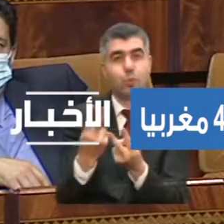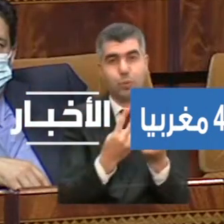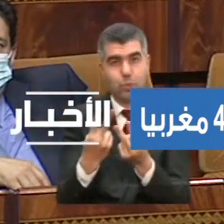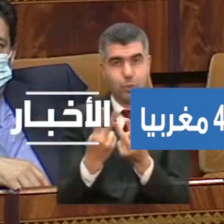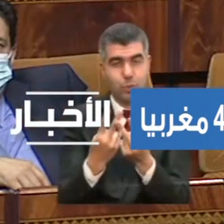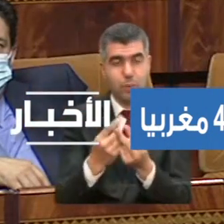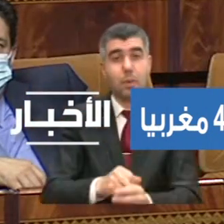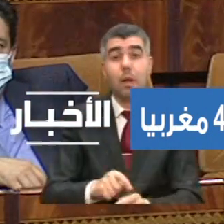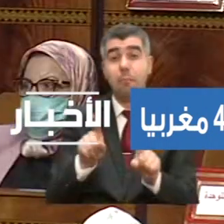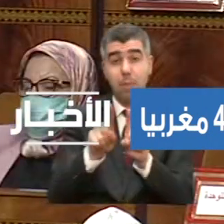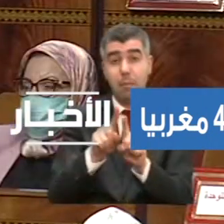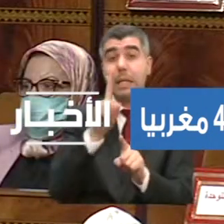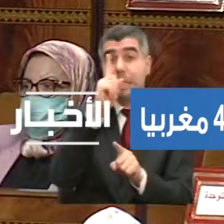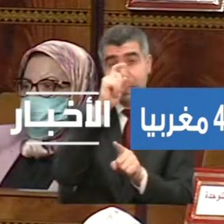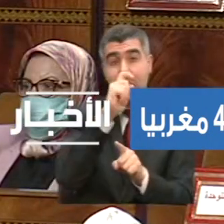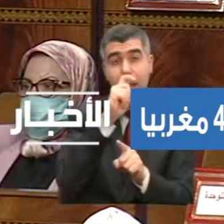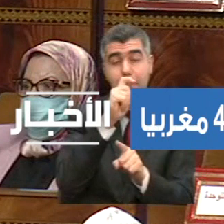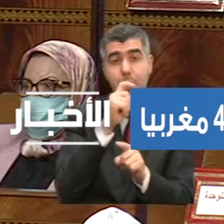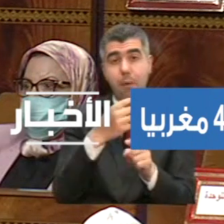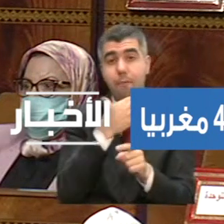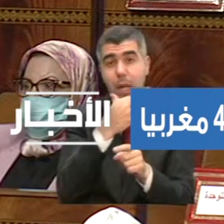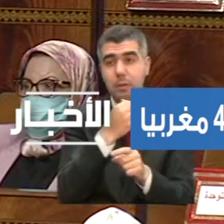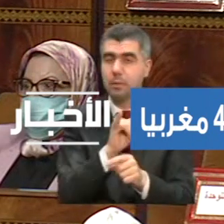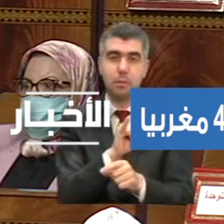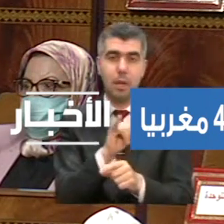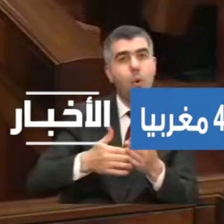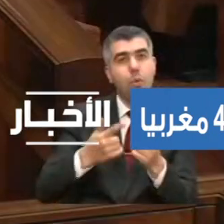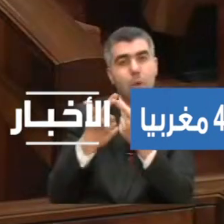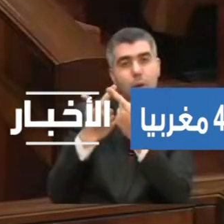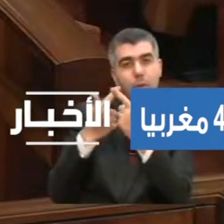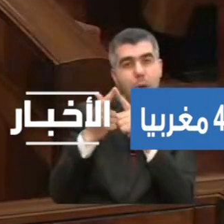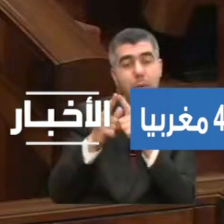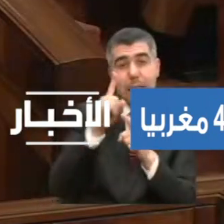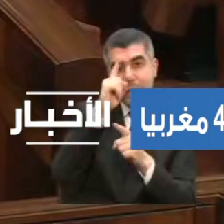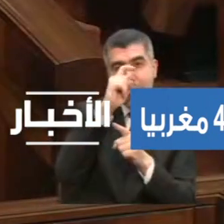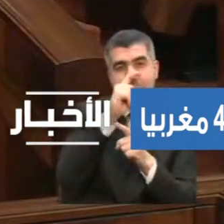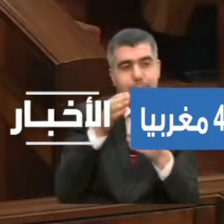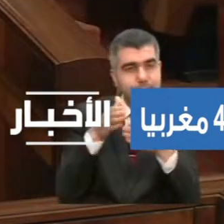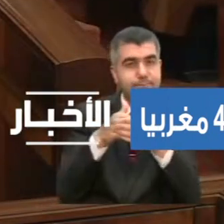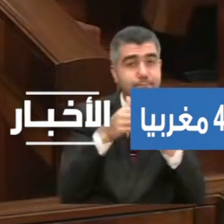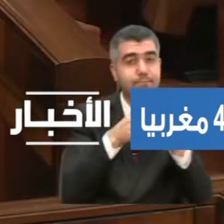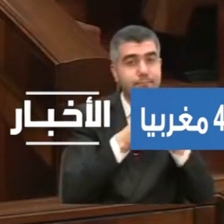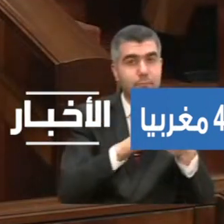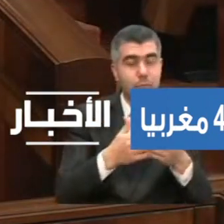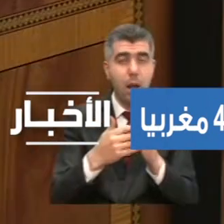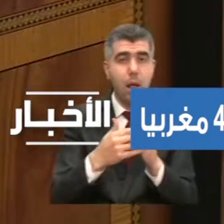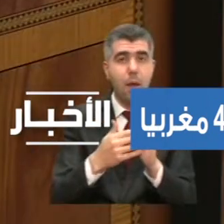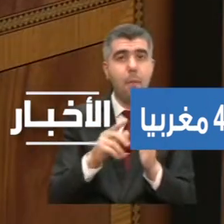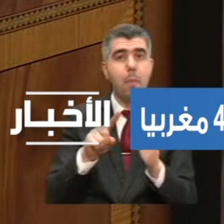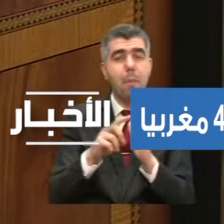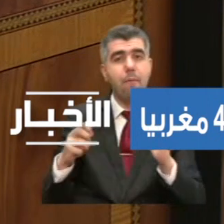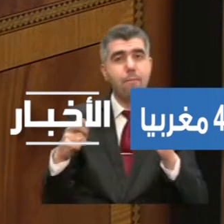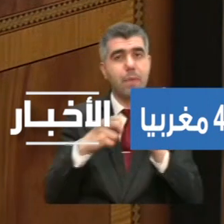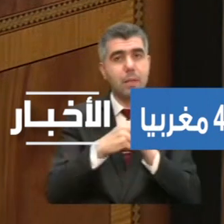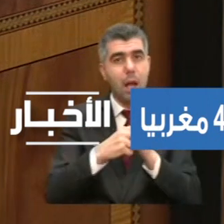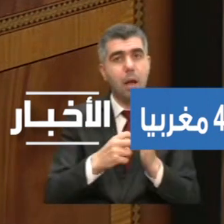وبالتالي العملية ليست عملية عبور فقط بل تعني أنشطة ثقافية وترفيهية فضلا عن تدخل العديد